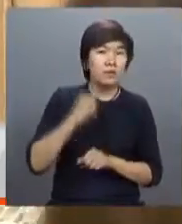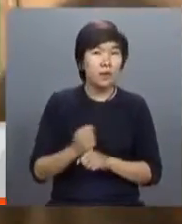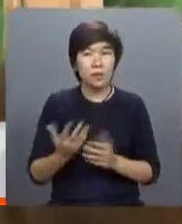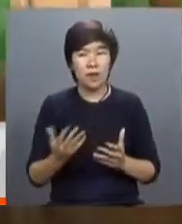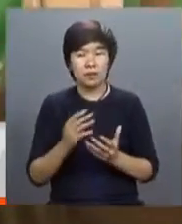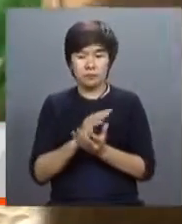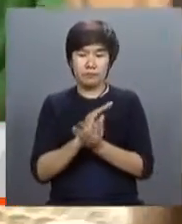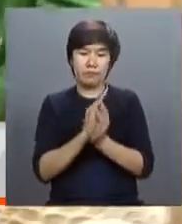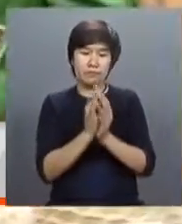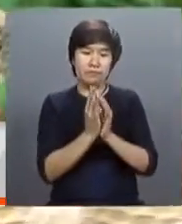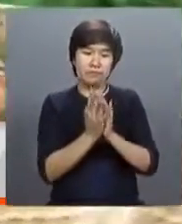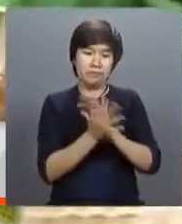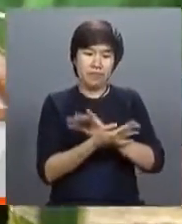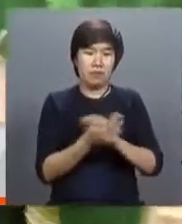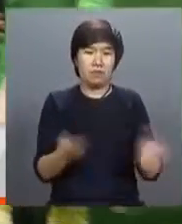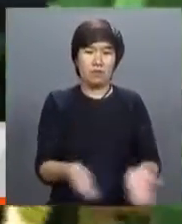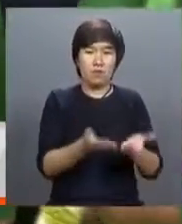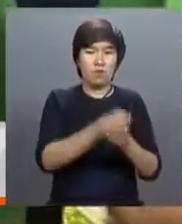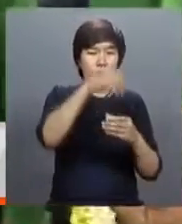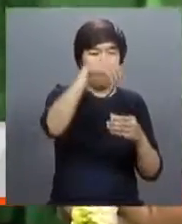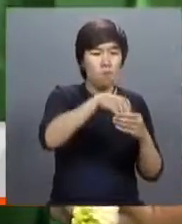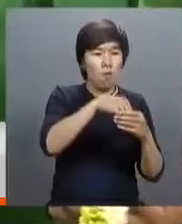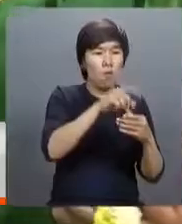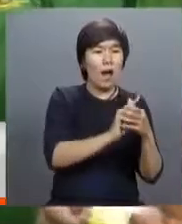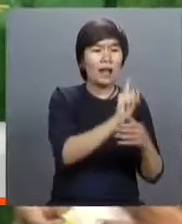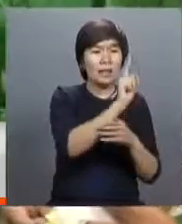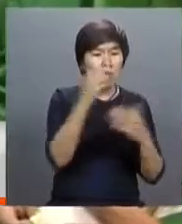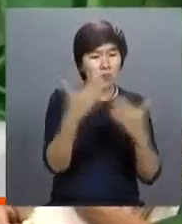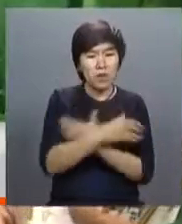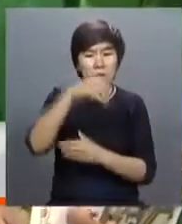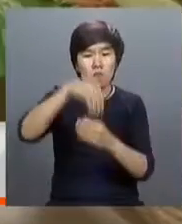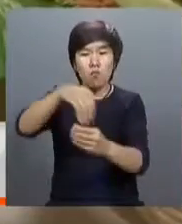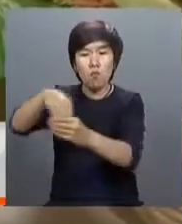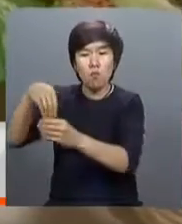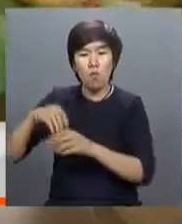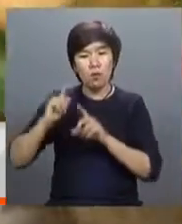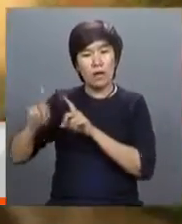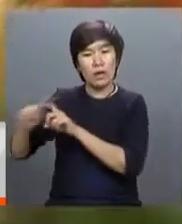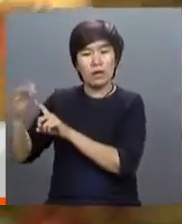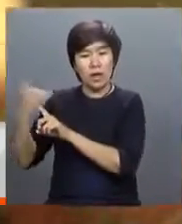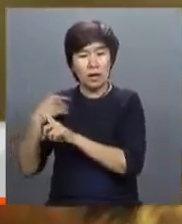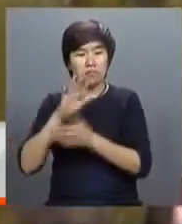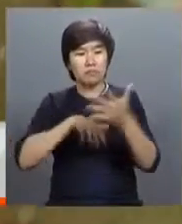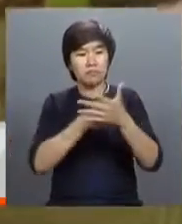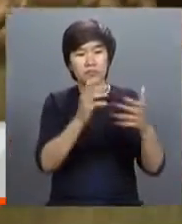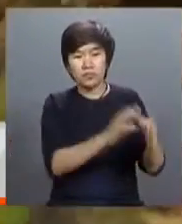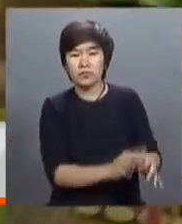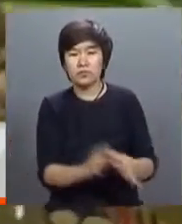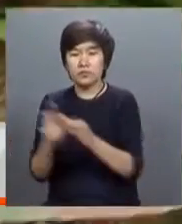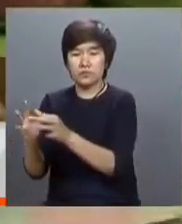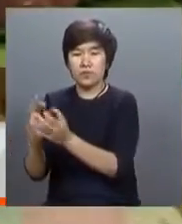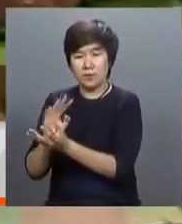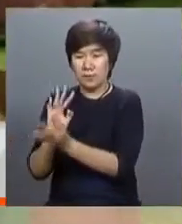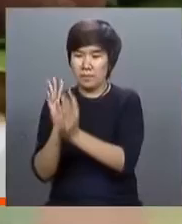ปรับตัวด้วยการเลิกปลูกพืชเชิงเดียวให้เป็นแบบหลากหลายมีกลยุทธ์แปรรูปเพื่อเพิ่มมูลค่าสินค้า